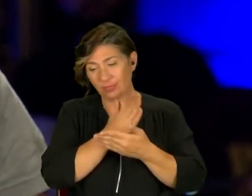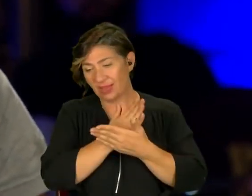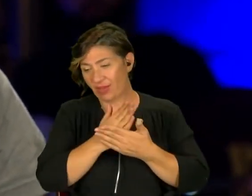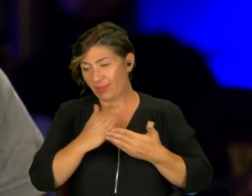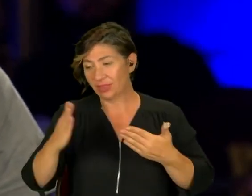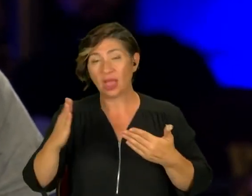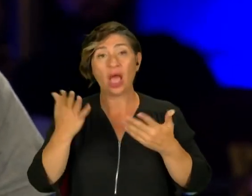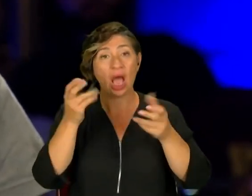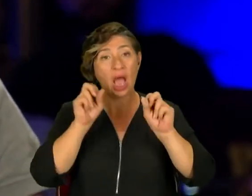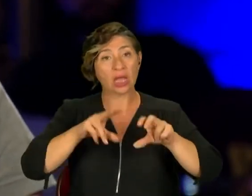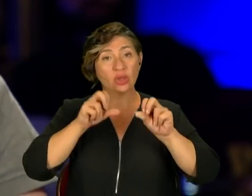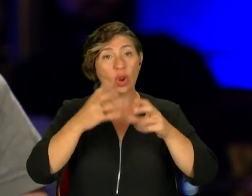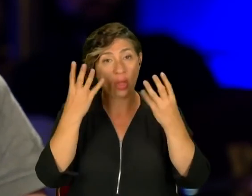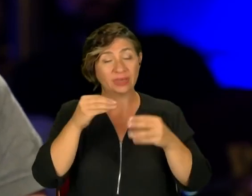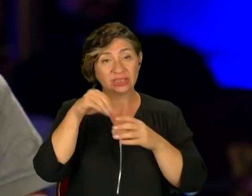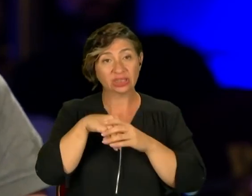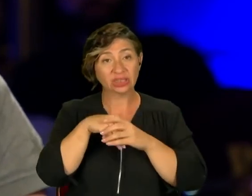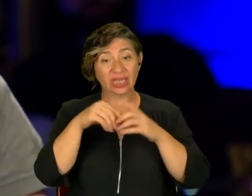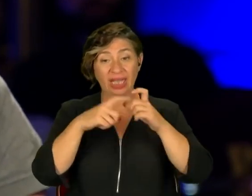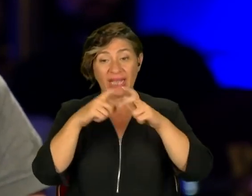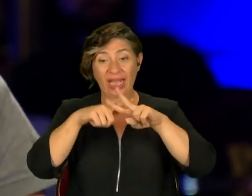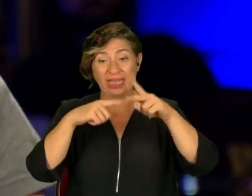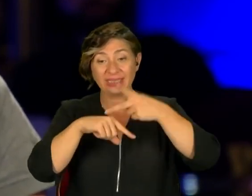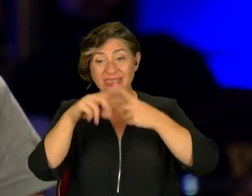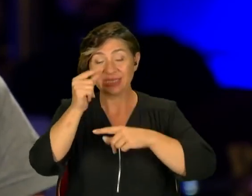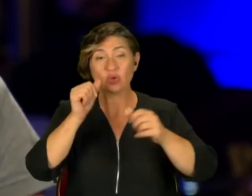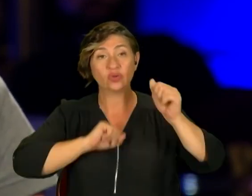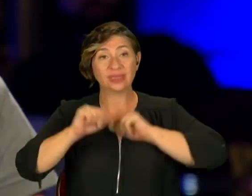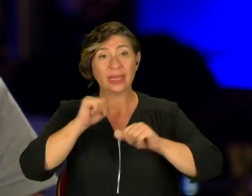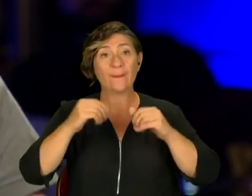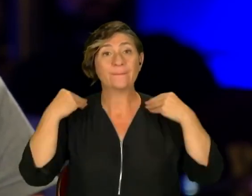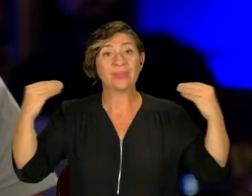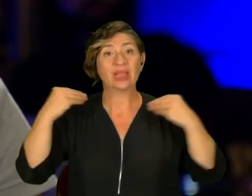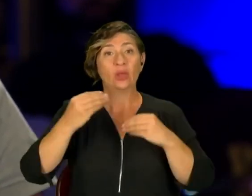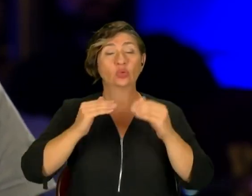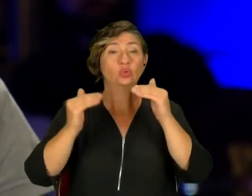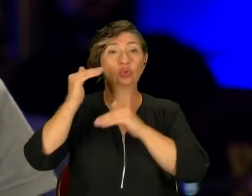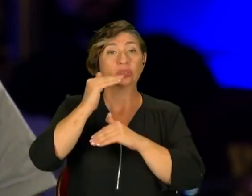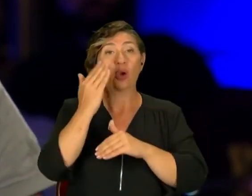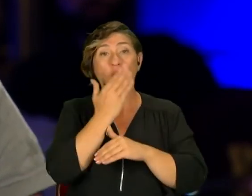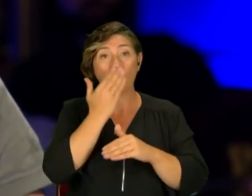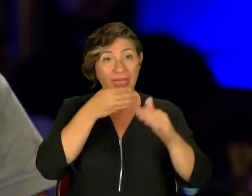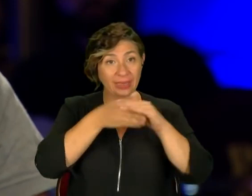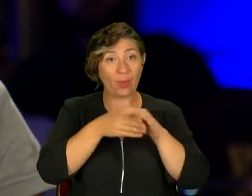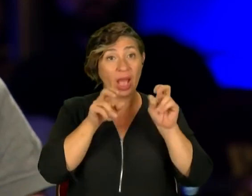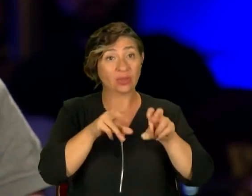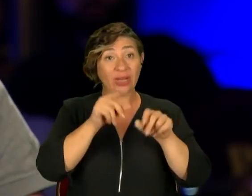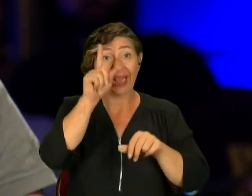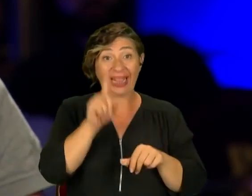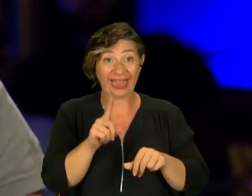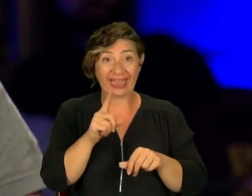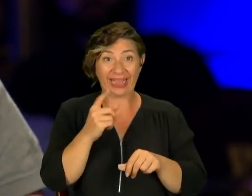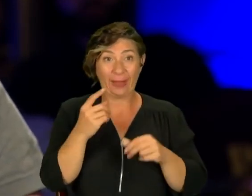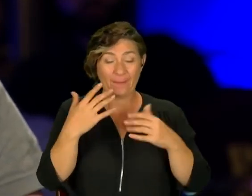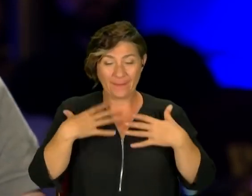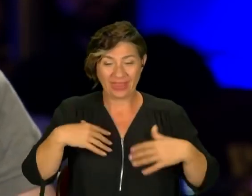ettirdik. Ardından da antrenör olmak için Gazi Üniversitesi Beden Eğitimi Yüksekokulu'na girdim, antrenör bölümüne. O da